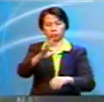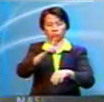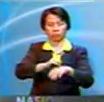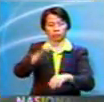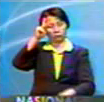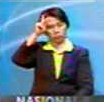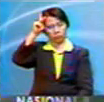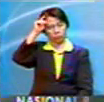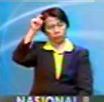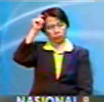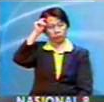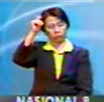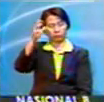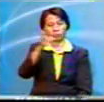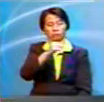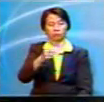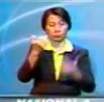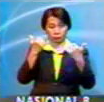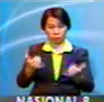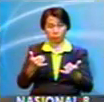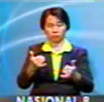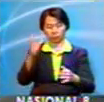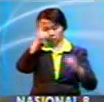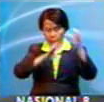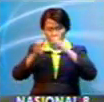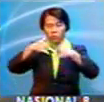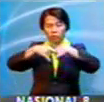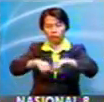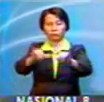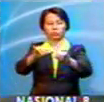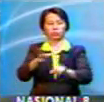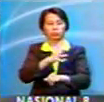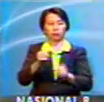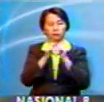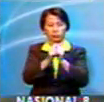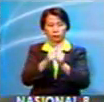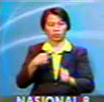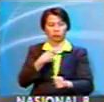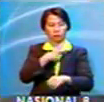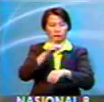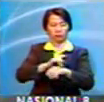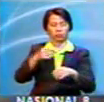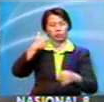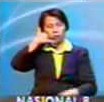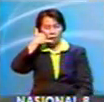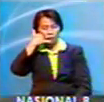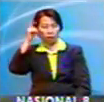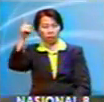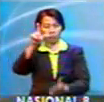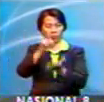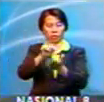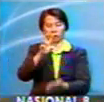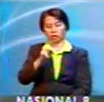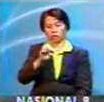Iskayu, Kuala Berang, Terengganu. Dan ketika ini usaha pencarian masih diteruskan. Dan bersama kami di talian adalah wartawan